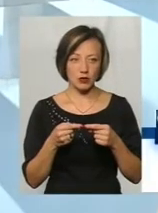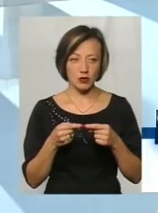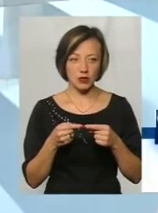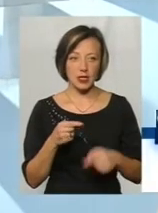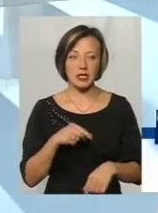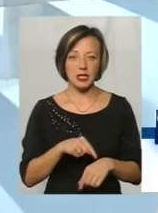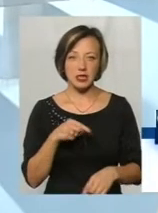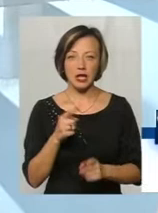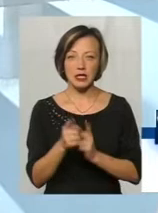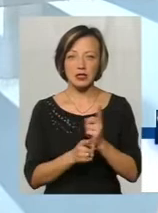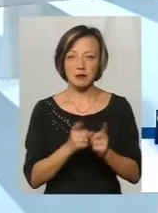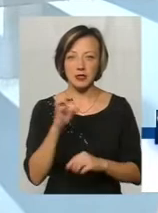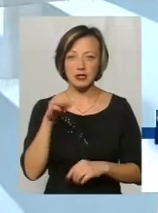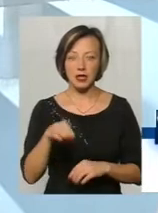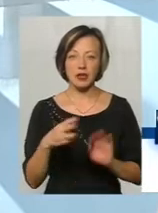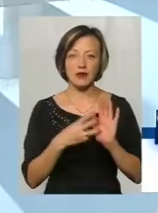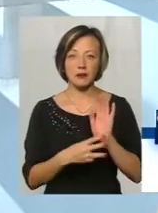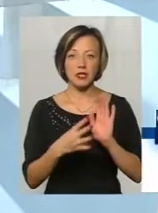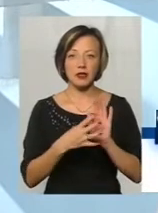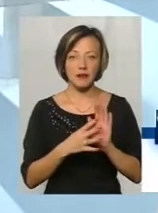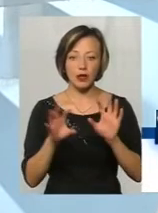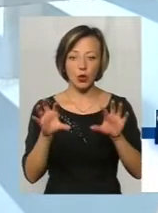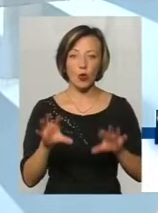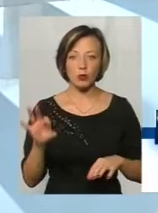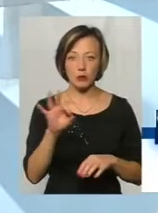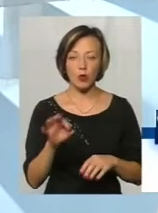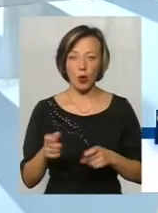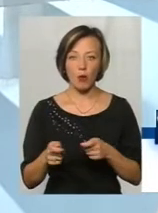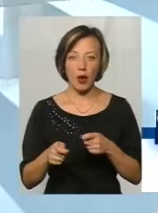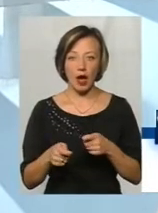зазнали змін і стаття 89 Кодексу про адмінправопорушення.